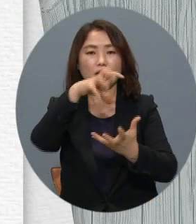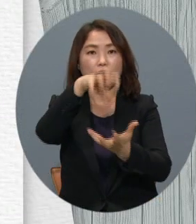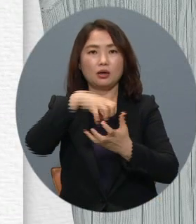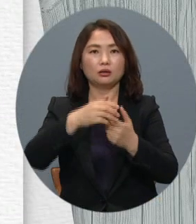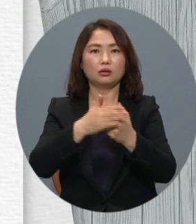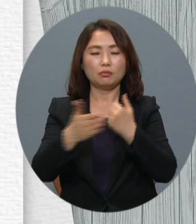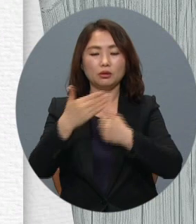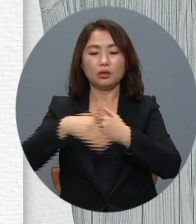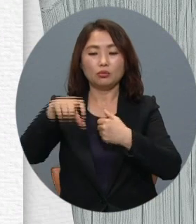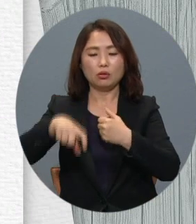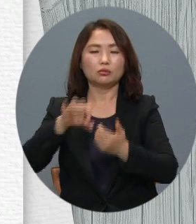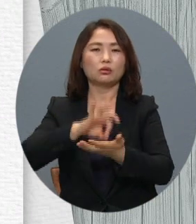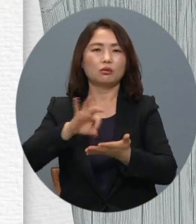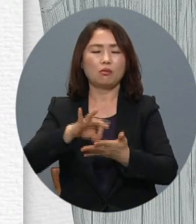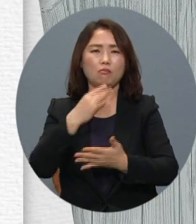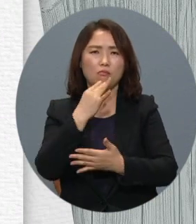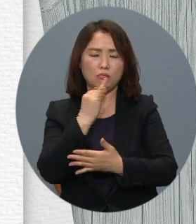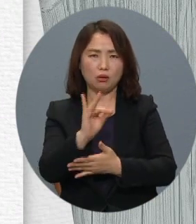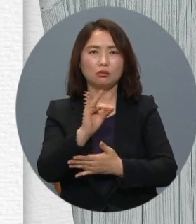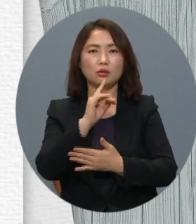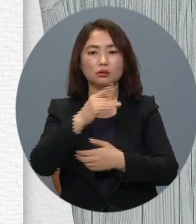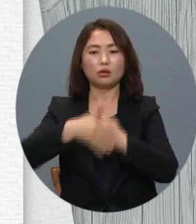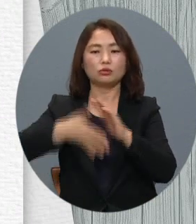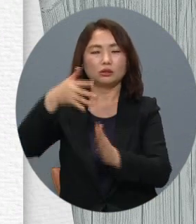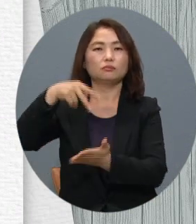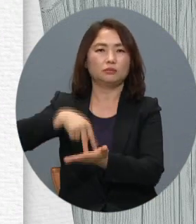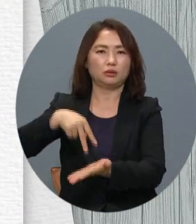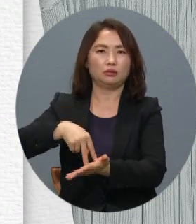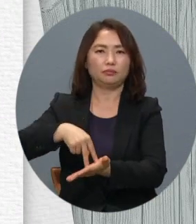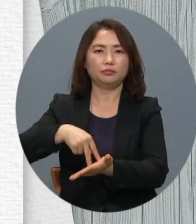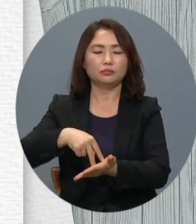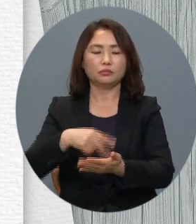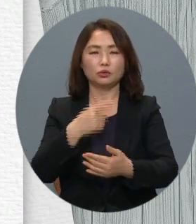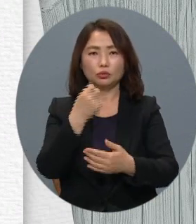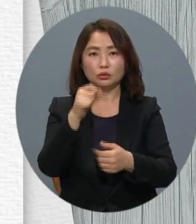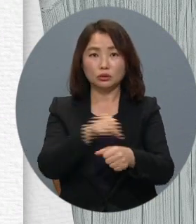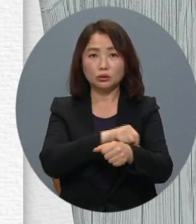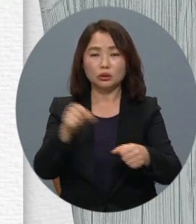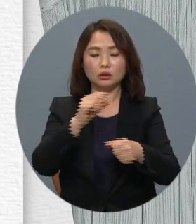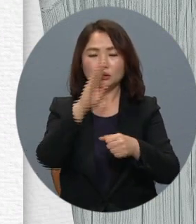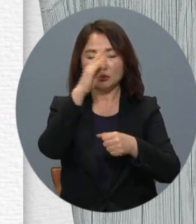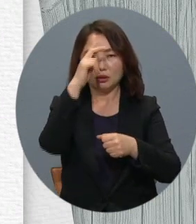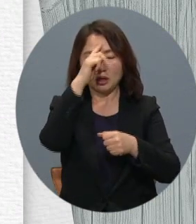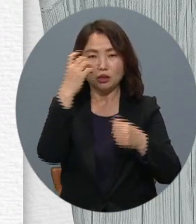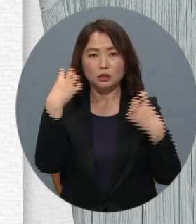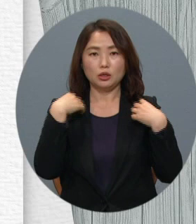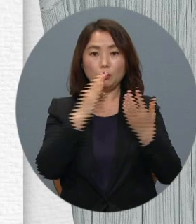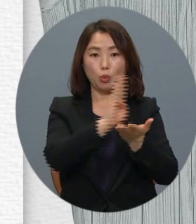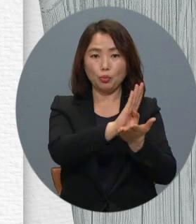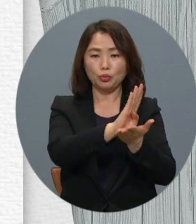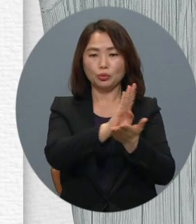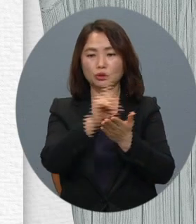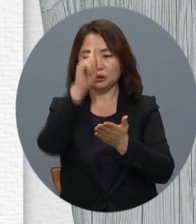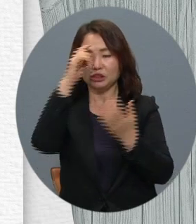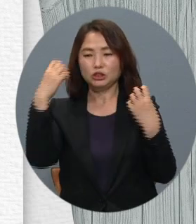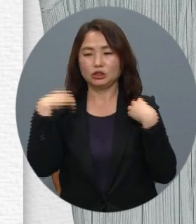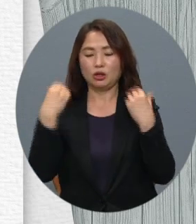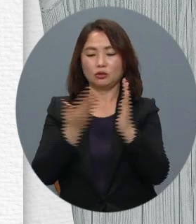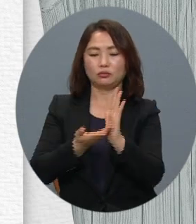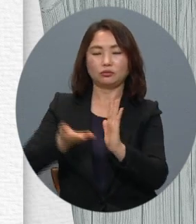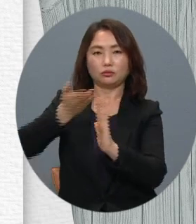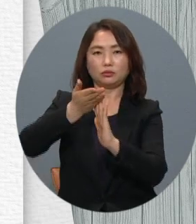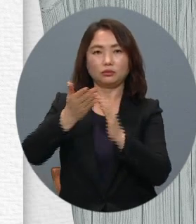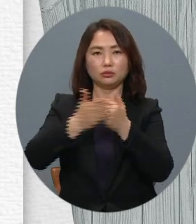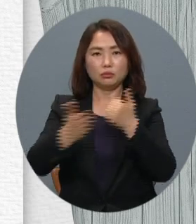때문에 대구에 쓰는 게 옳다는 것이 대구시의 입장입니다. 특히 질병관리본부가 질병관리청으로